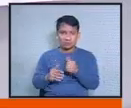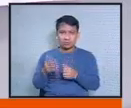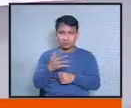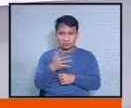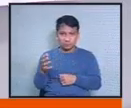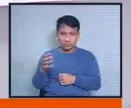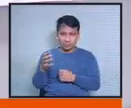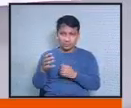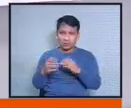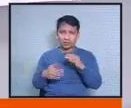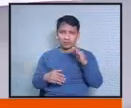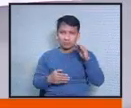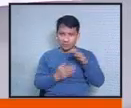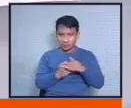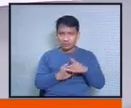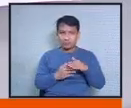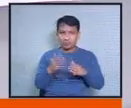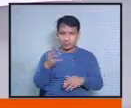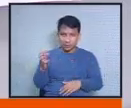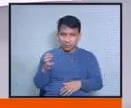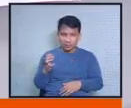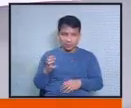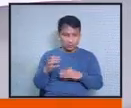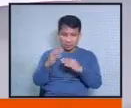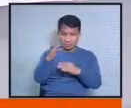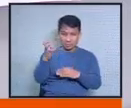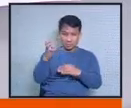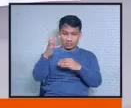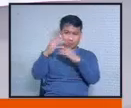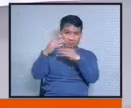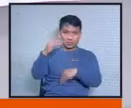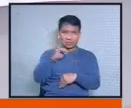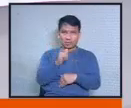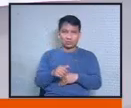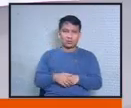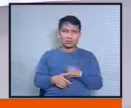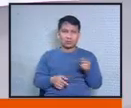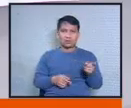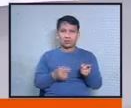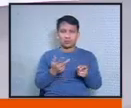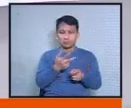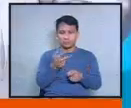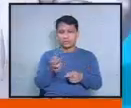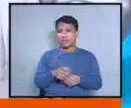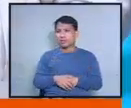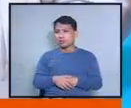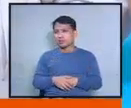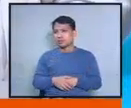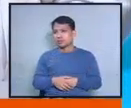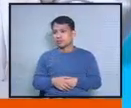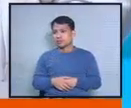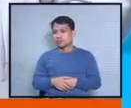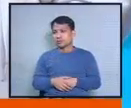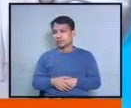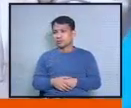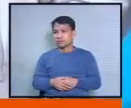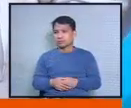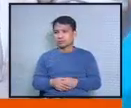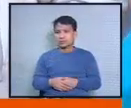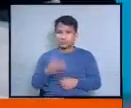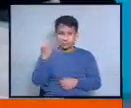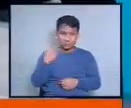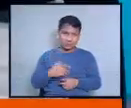pesos lang da. Hanggang 500 pesos. Hindi po pwedeng bumaba dyan. Sa inyo po, magkano? 300 po. Sobrang baba.